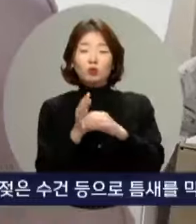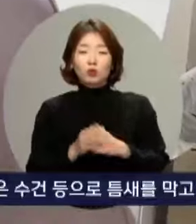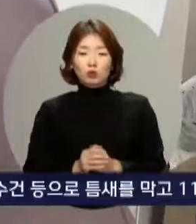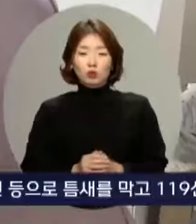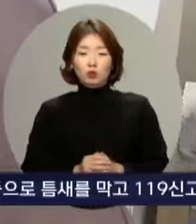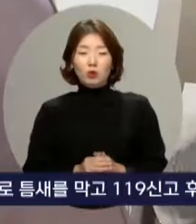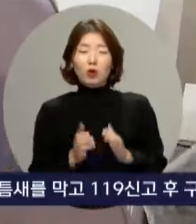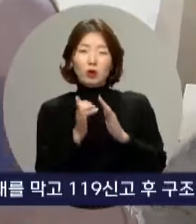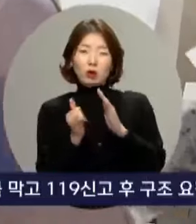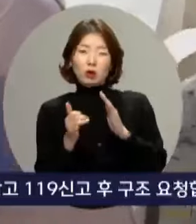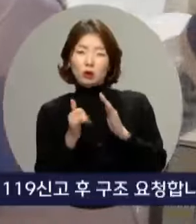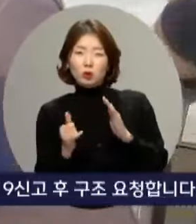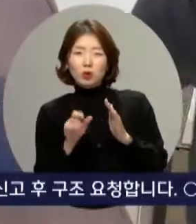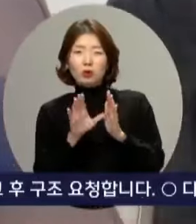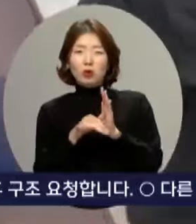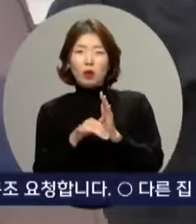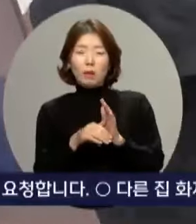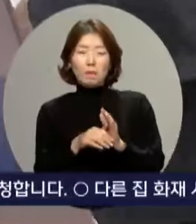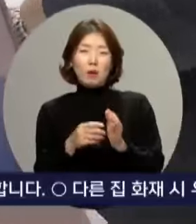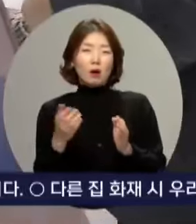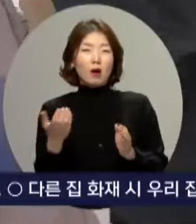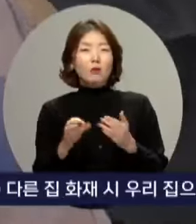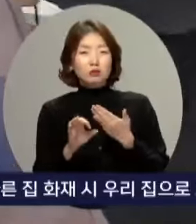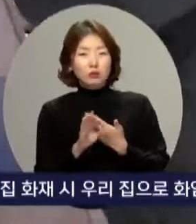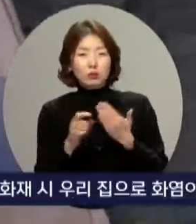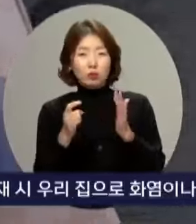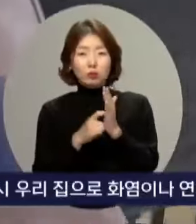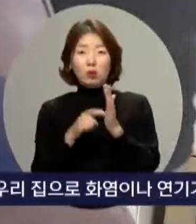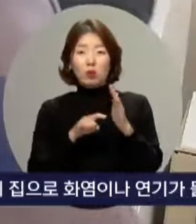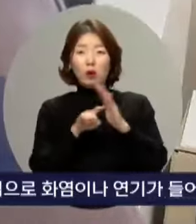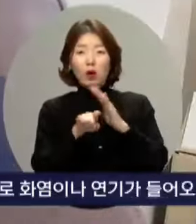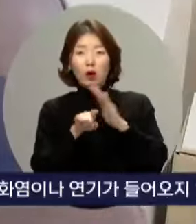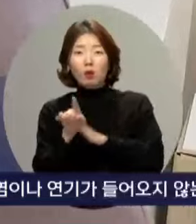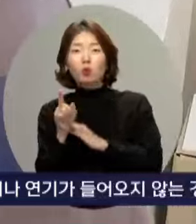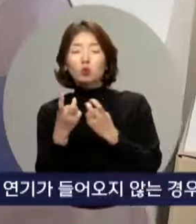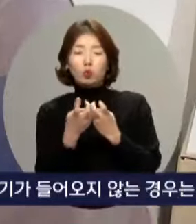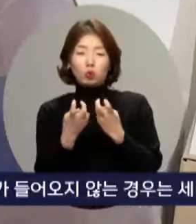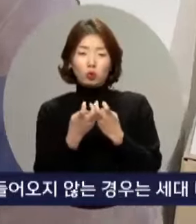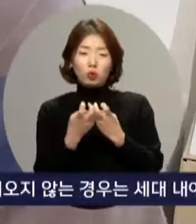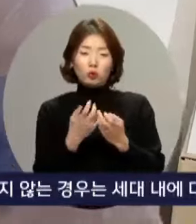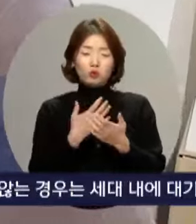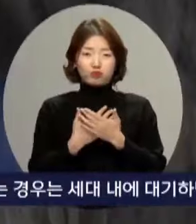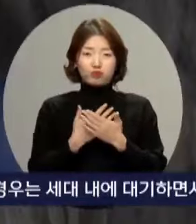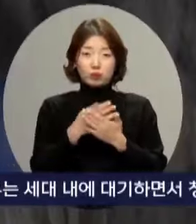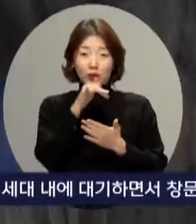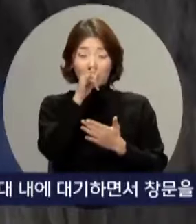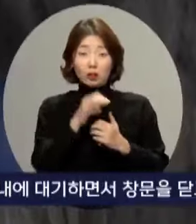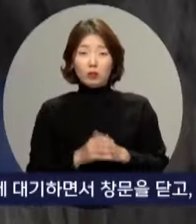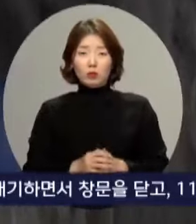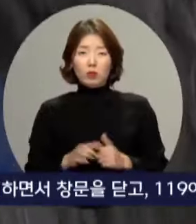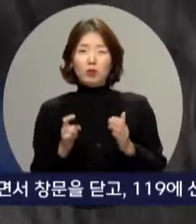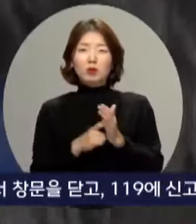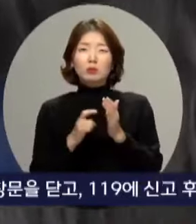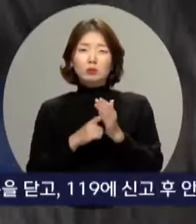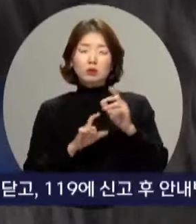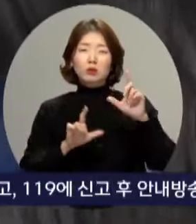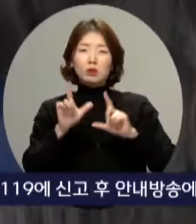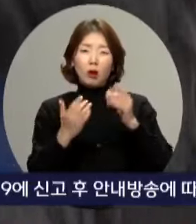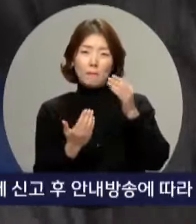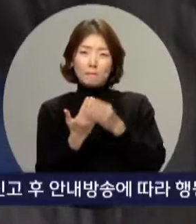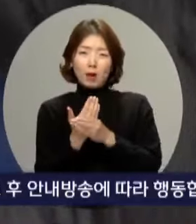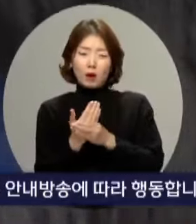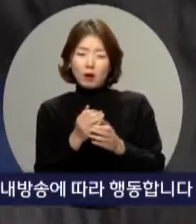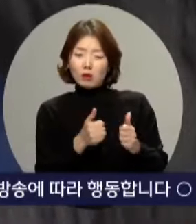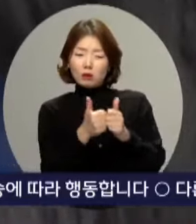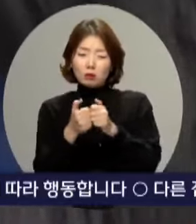가족이 이식이 아파버리면 응급실 갈 데가 없어서 돌아다니면 어떡하라고 불안감이 들지요. 또 위급한 상황에 진료를